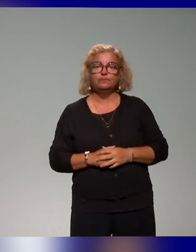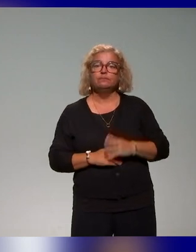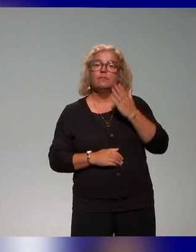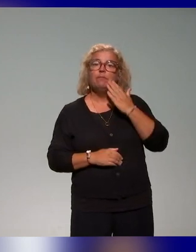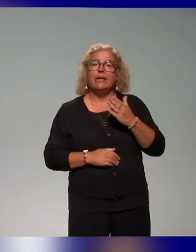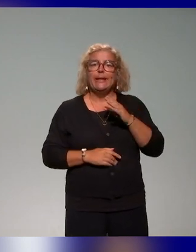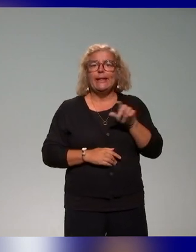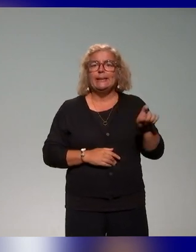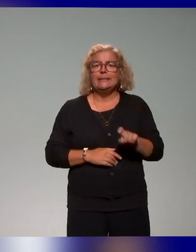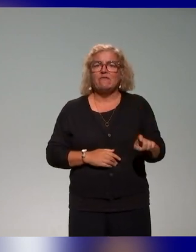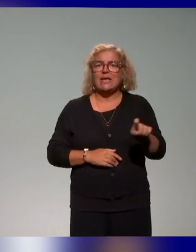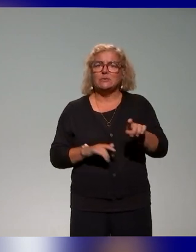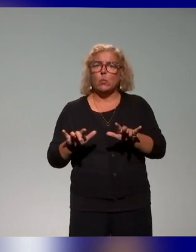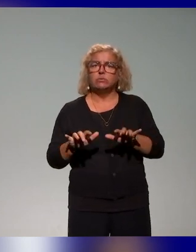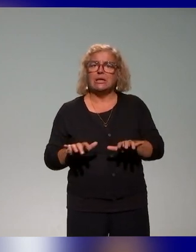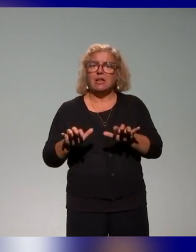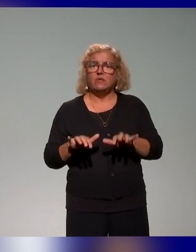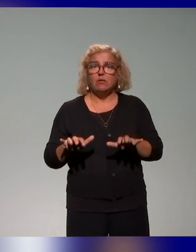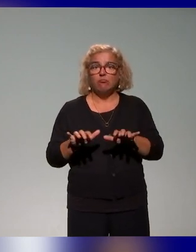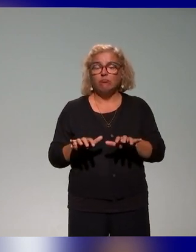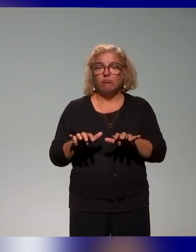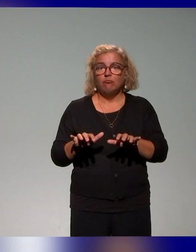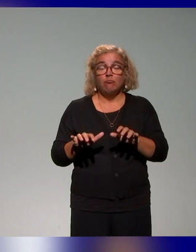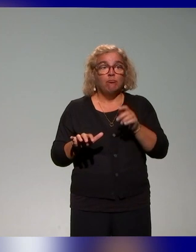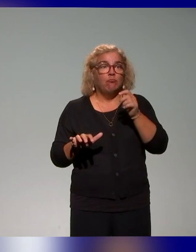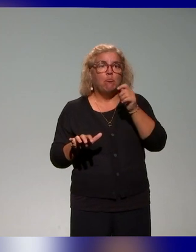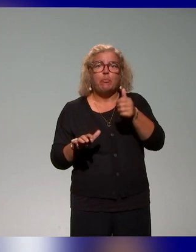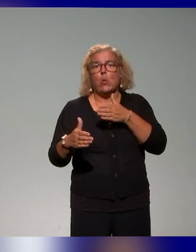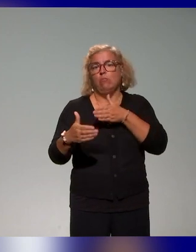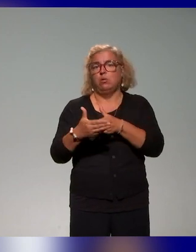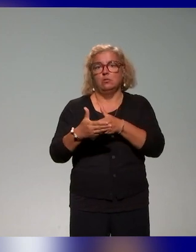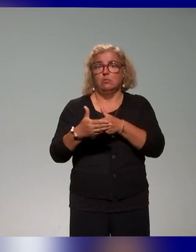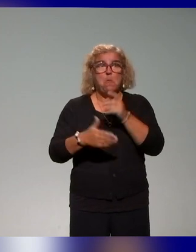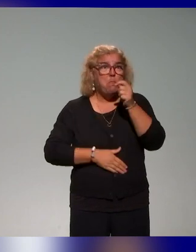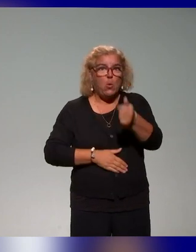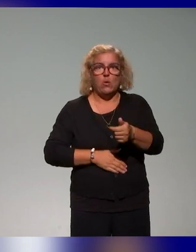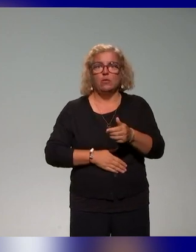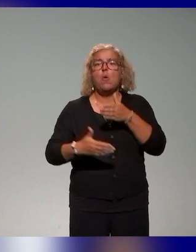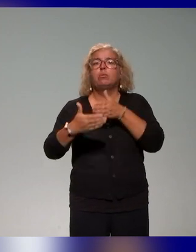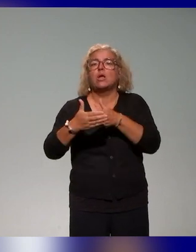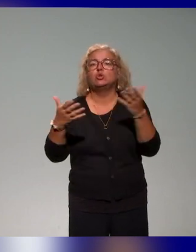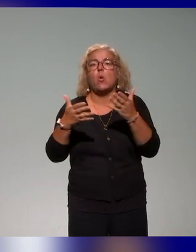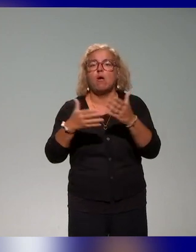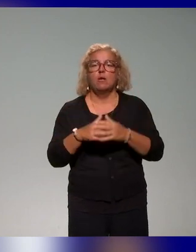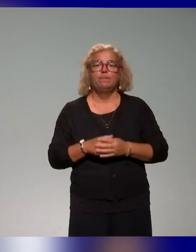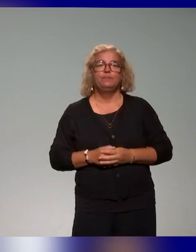Par contre, la navigation au clavier, j'ai rencontré que très peu de ce qu'on appelle de blocage. Alors les blocages, c'est quoi ? Le